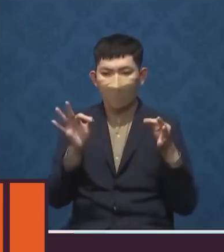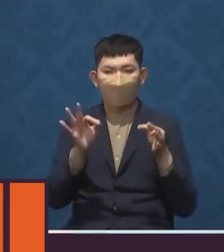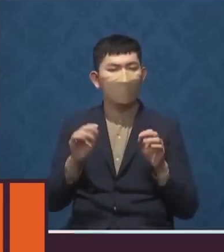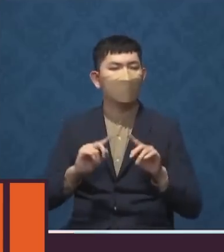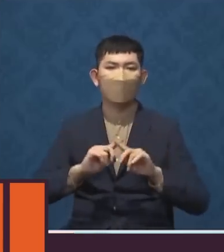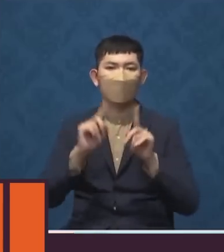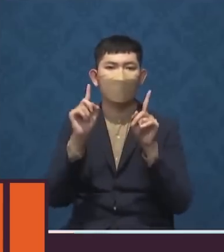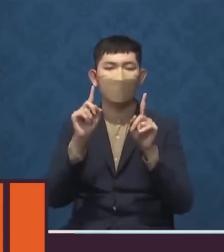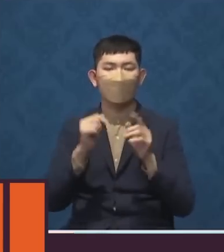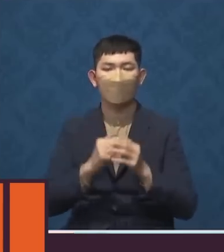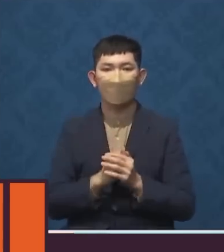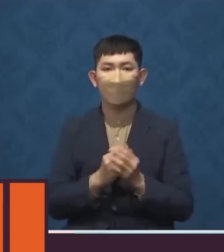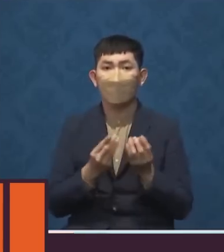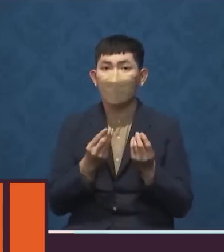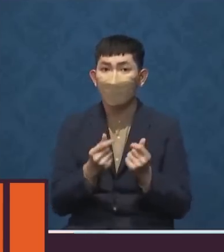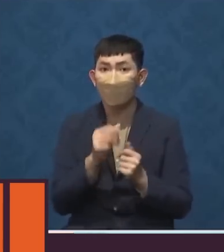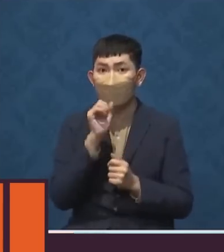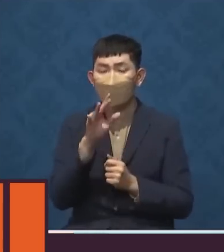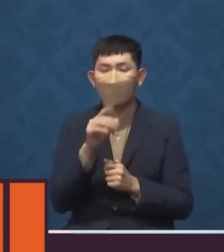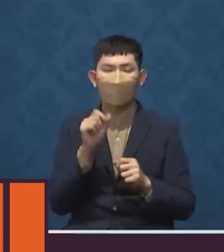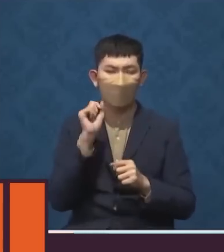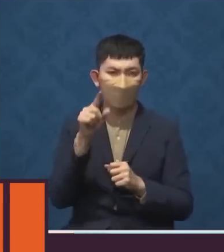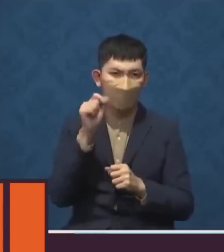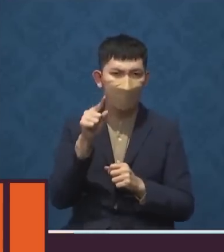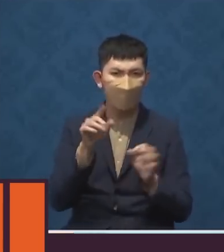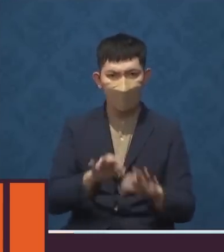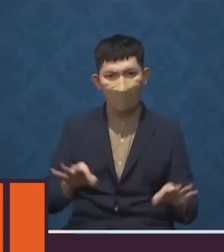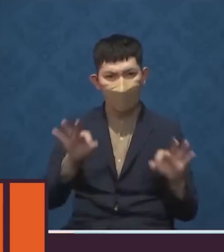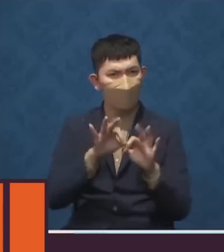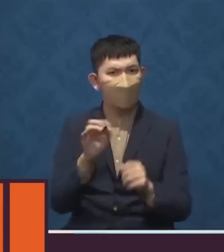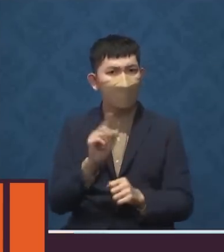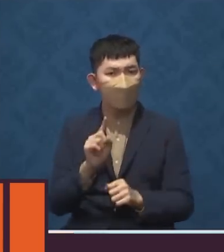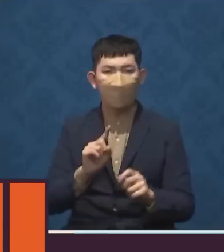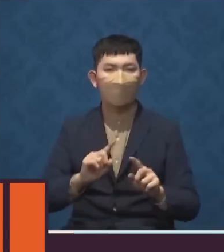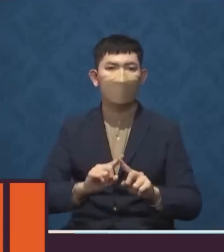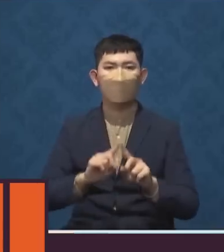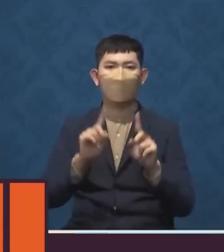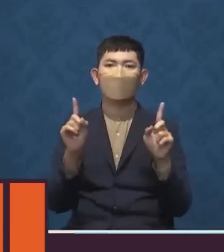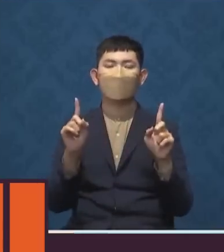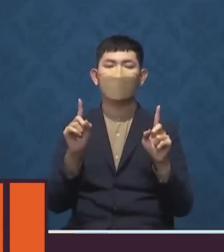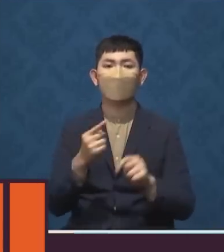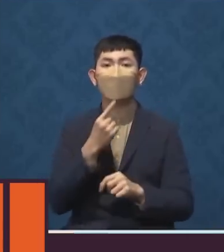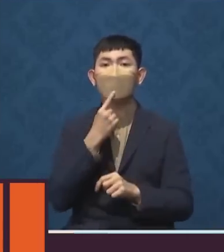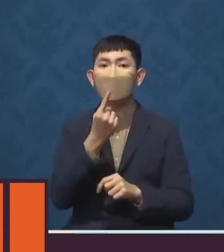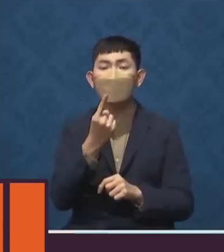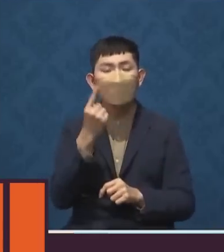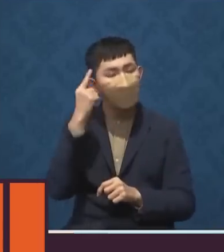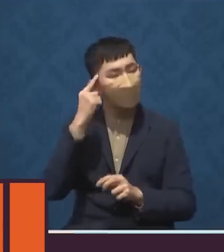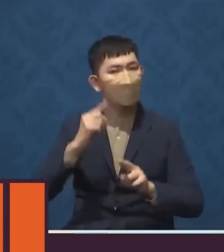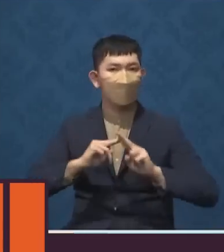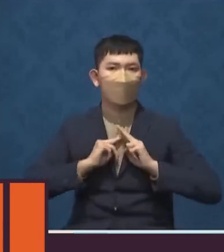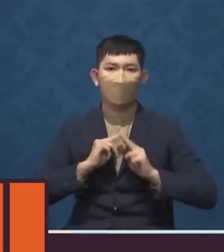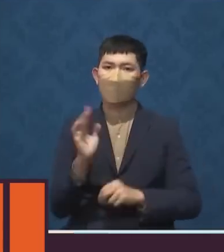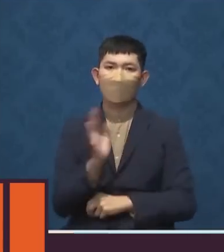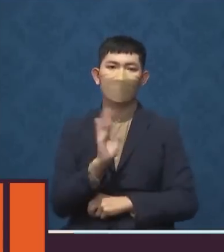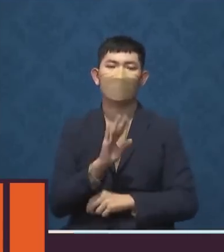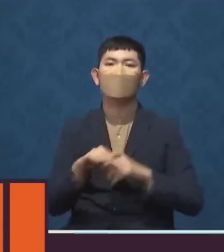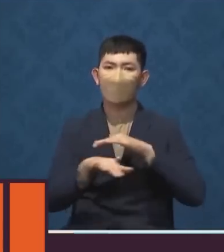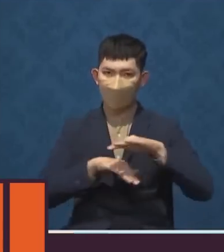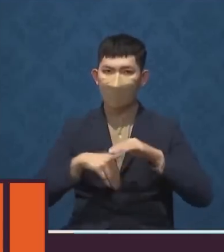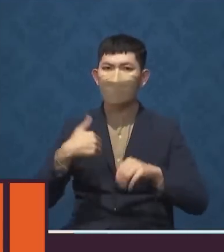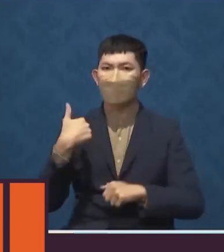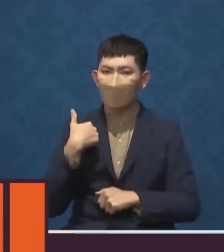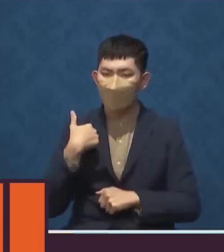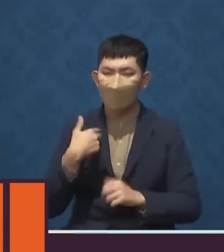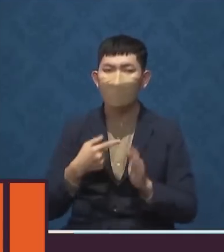ารรงรายเอียดวากรณีแบบนี้ จำเป็เร่งด้วนขนาดไหนก็ไม่เหมอนกันผมไมไดพูดเลยรอยนะครัผมมหลกฐานอยางเช่นกรณี